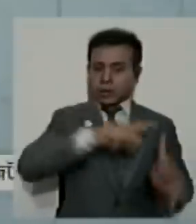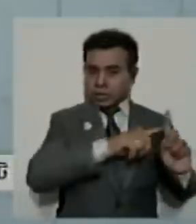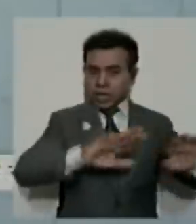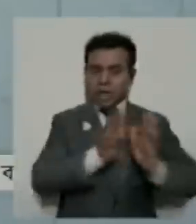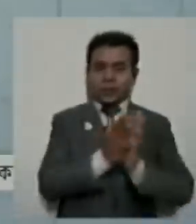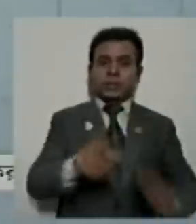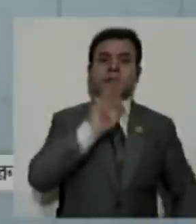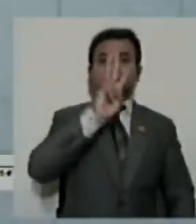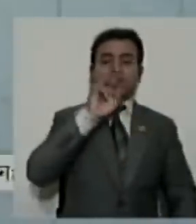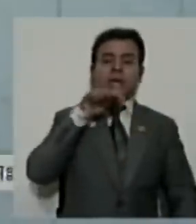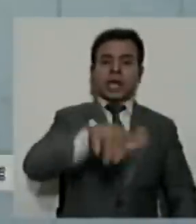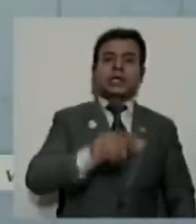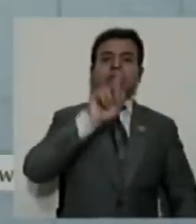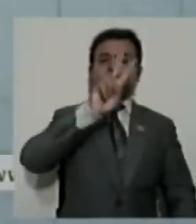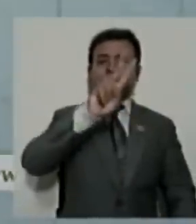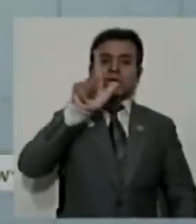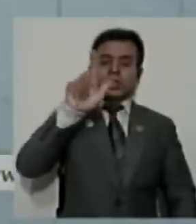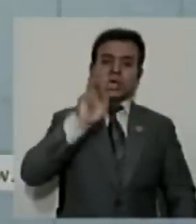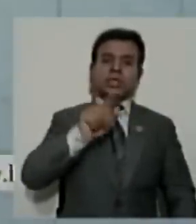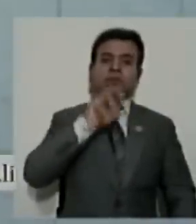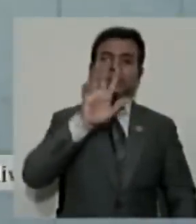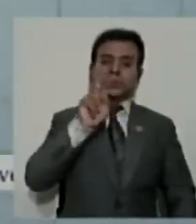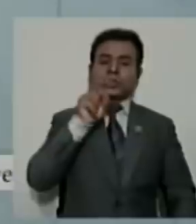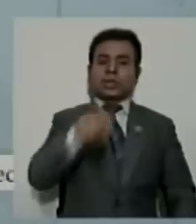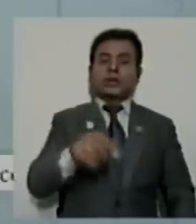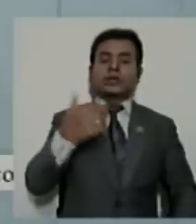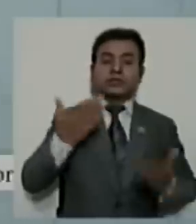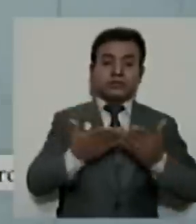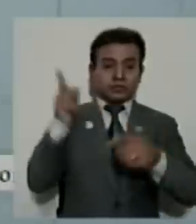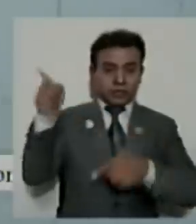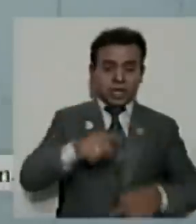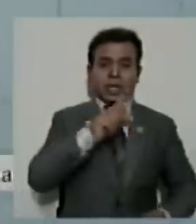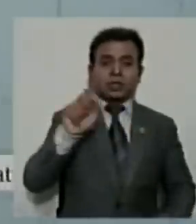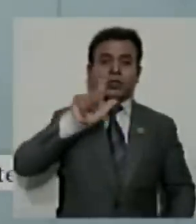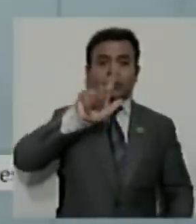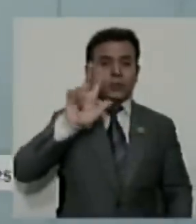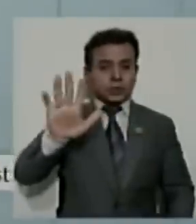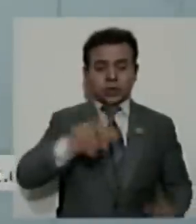এবং সর্বমোট স্ক্রিনিং গত 24 ঘন্টায় 430 জন এবং এ পর্যন্ত